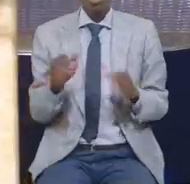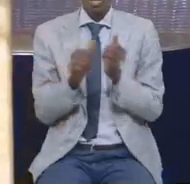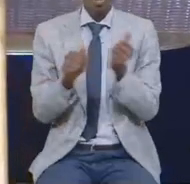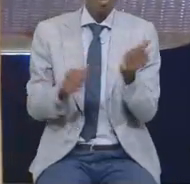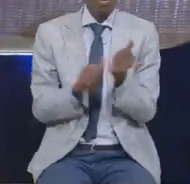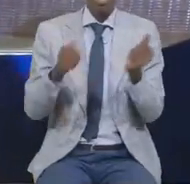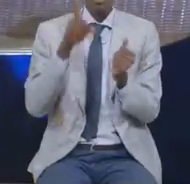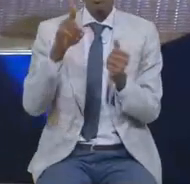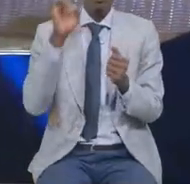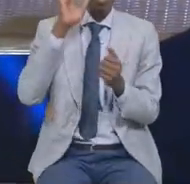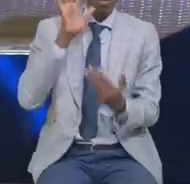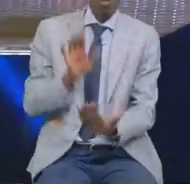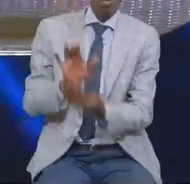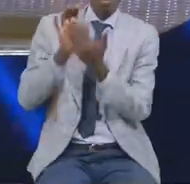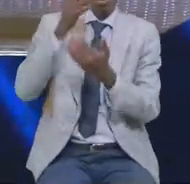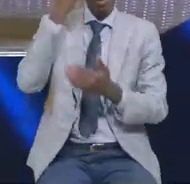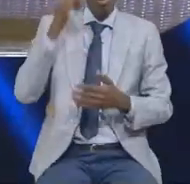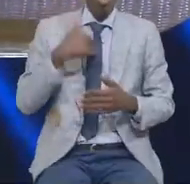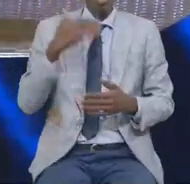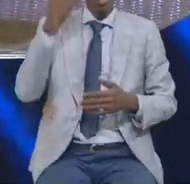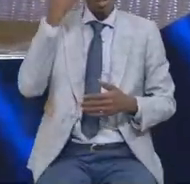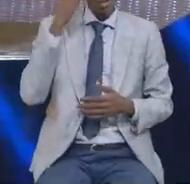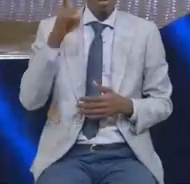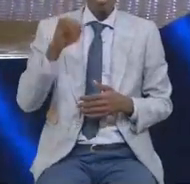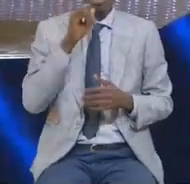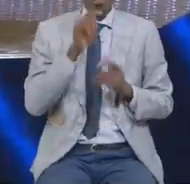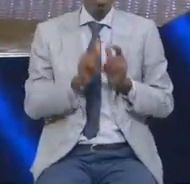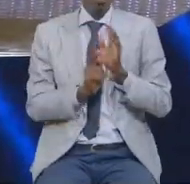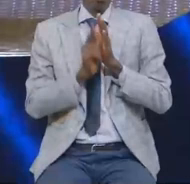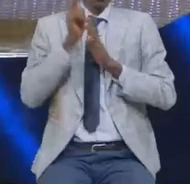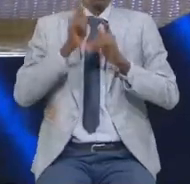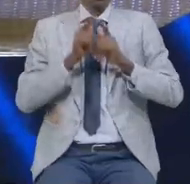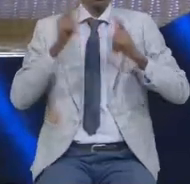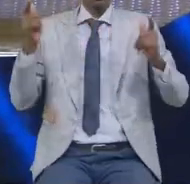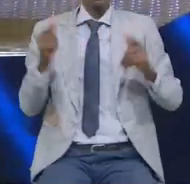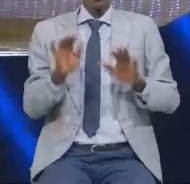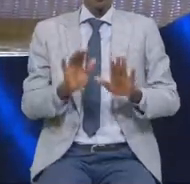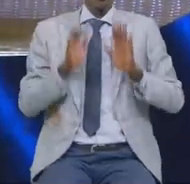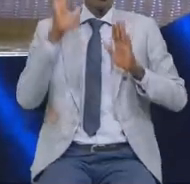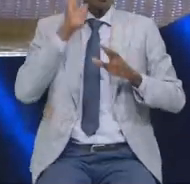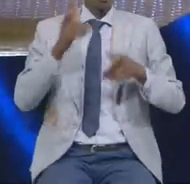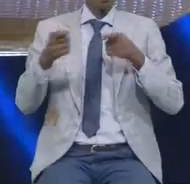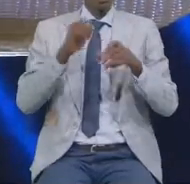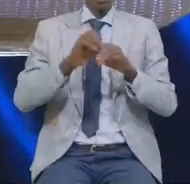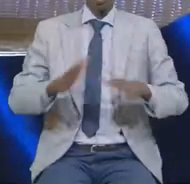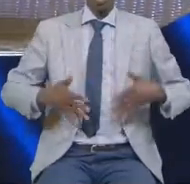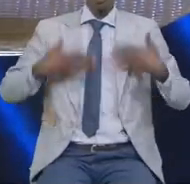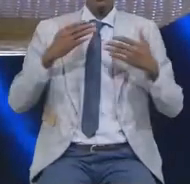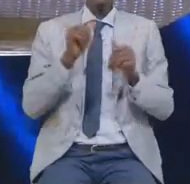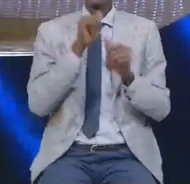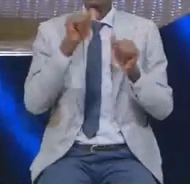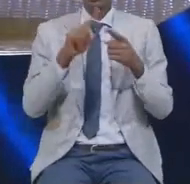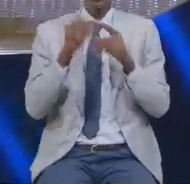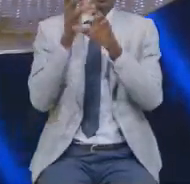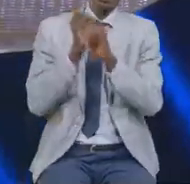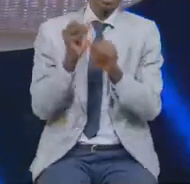confronter parce que je connais son esprit, je connais sa taille. La peur va ruiner ta vie. Tu ne